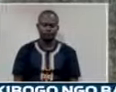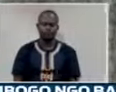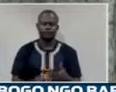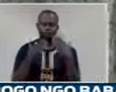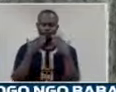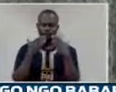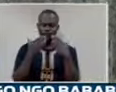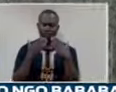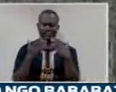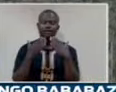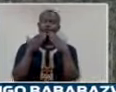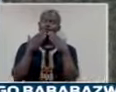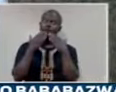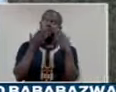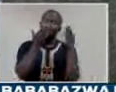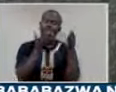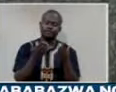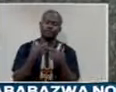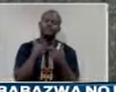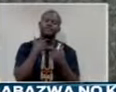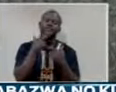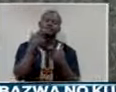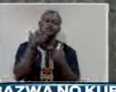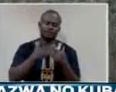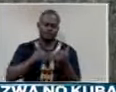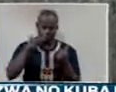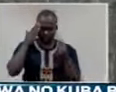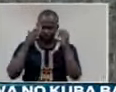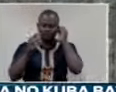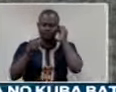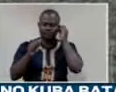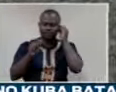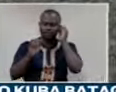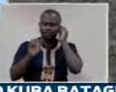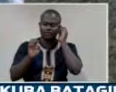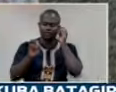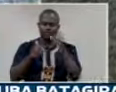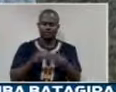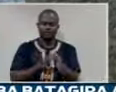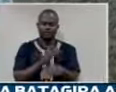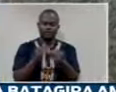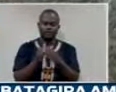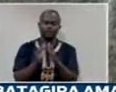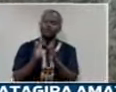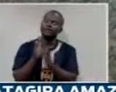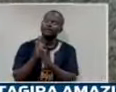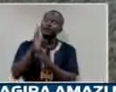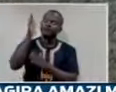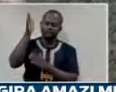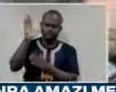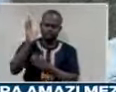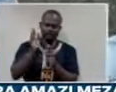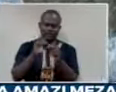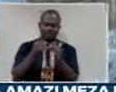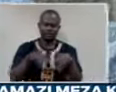ijwi ryanjye ryumvikane. Bizimana Patient ni umuhanzi w'indirimbo zihimbaza Imana.